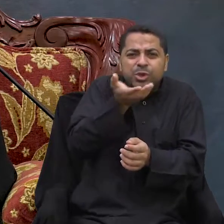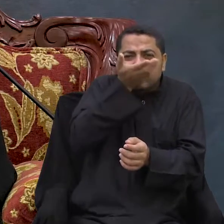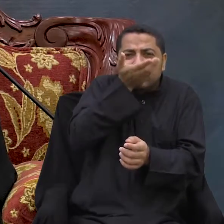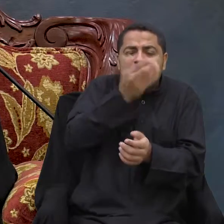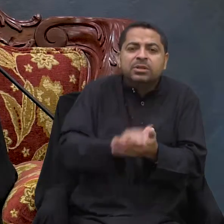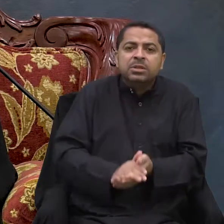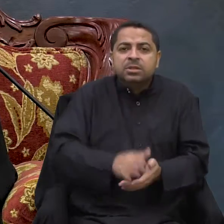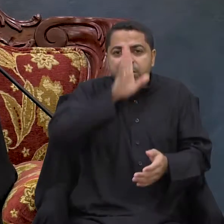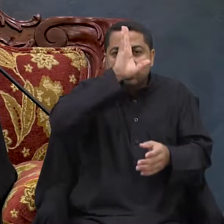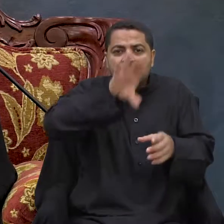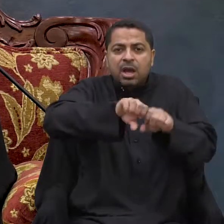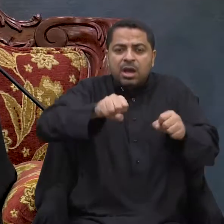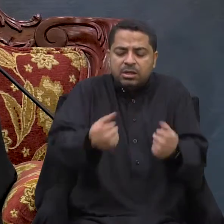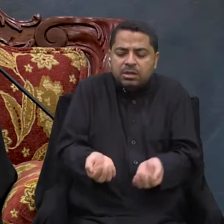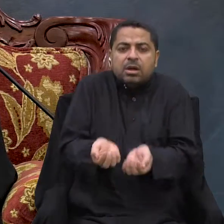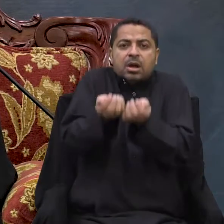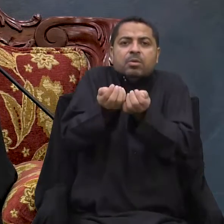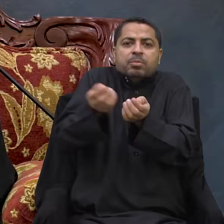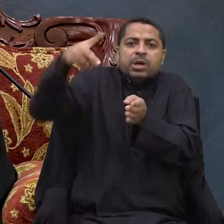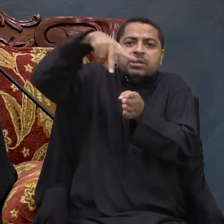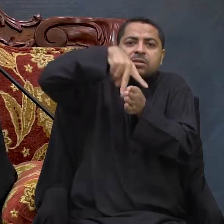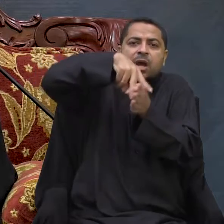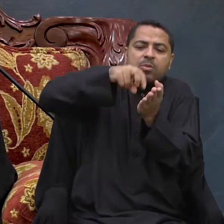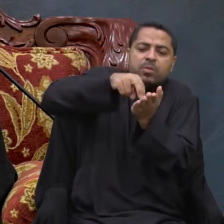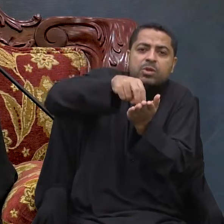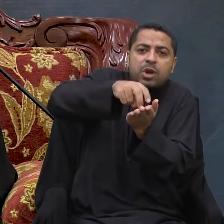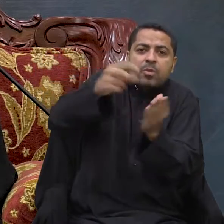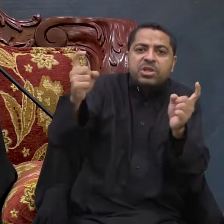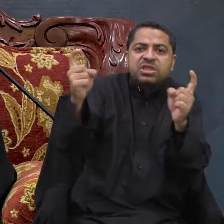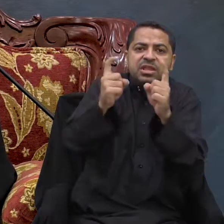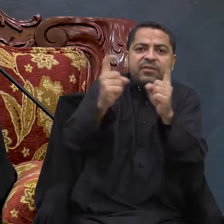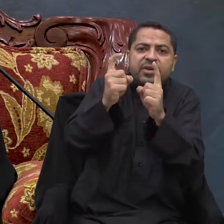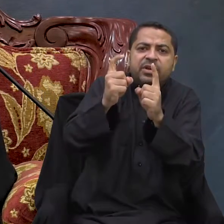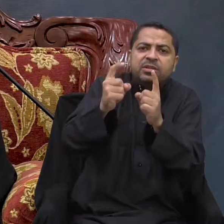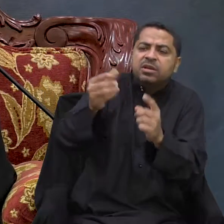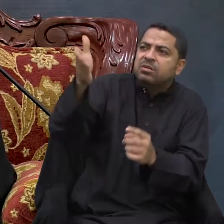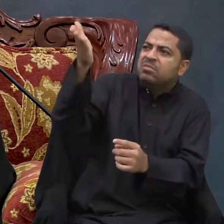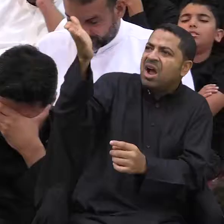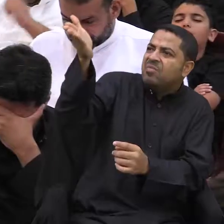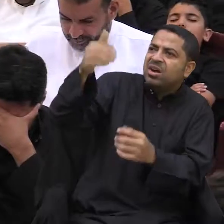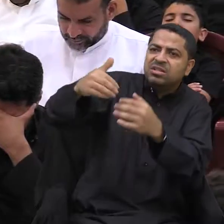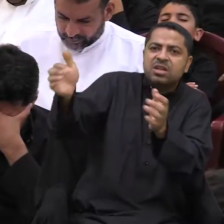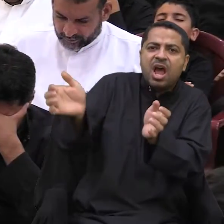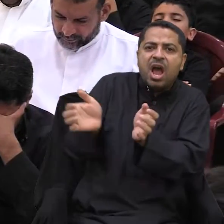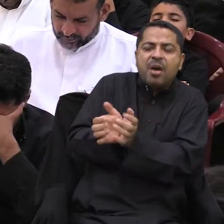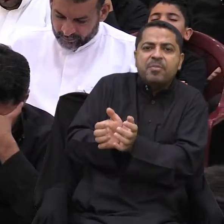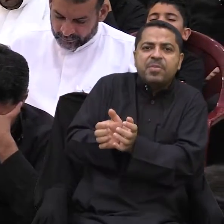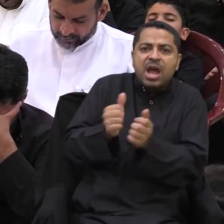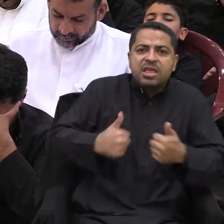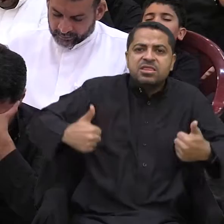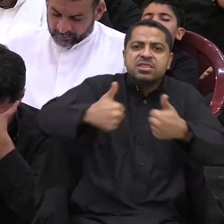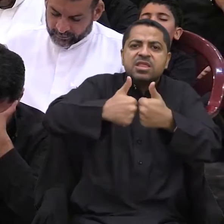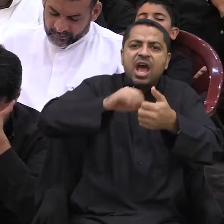ذهب الحسين إلى أولئك القوم الأجلاف، نادى: قتلتم أهل